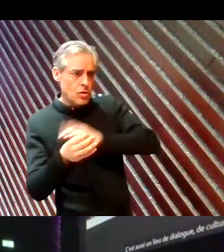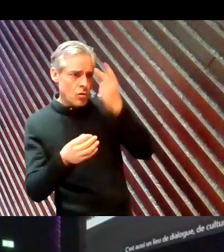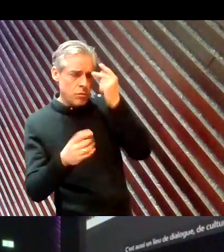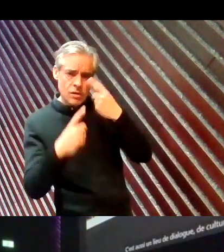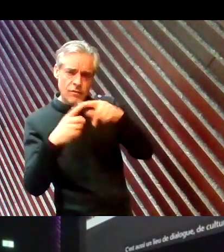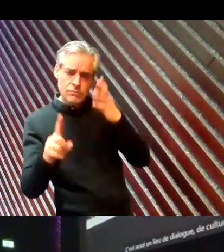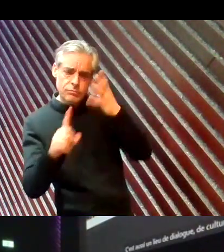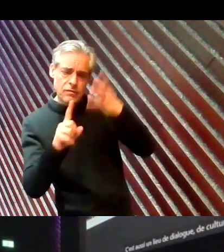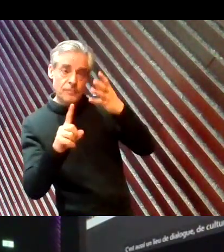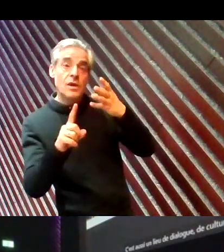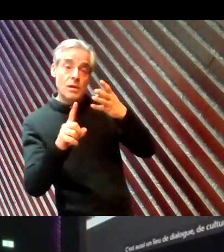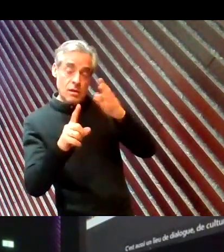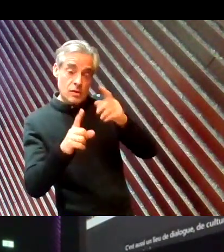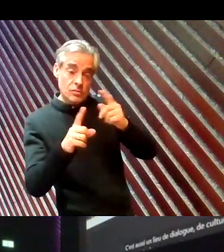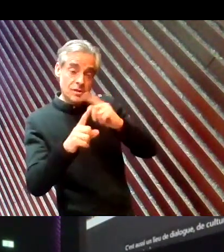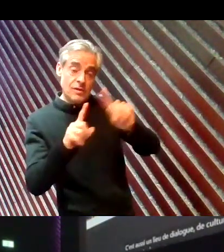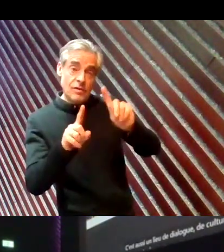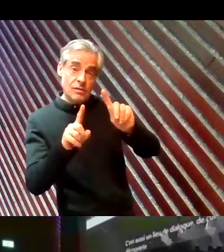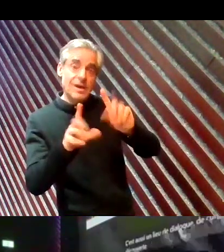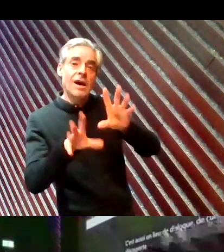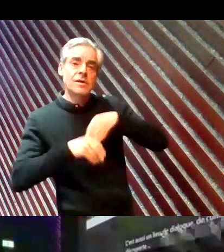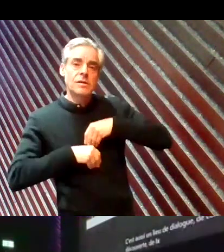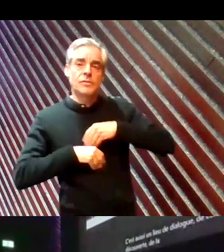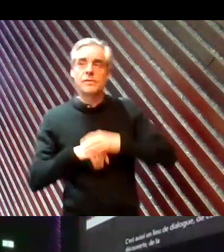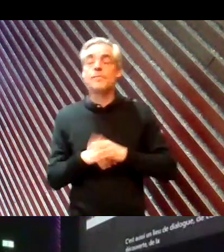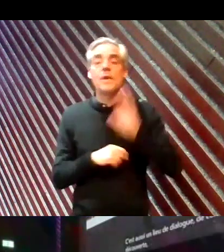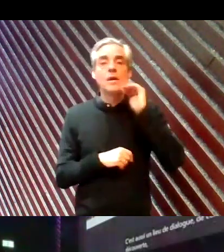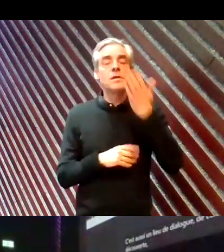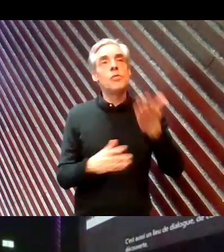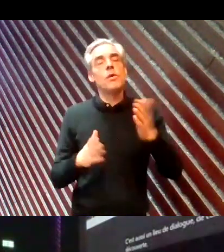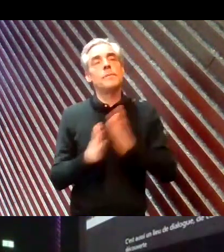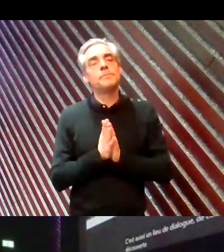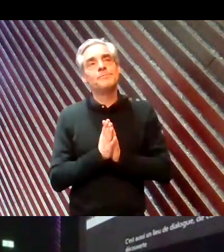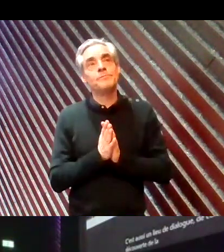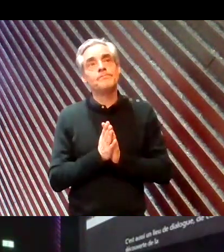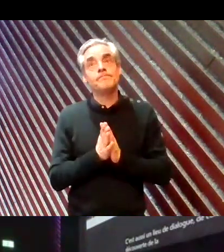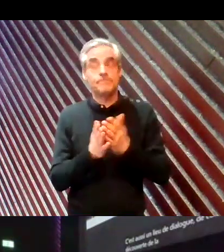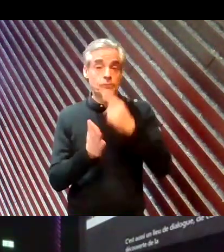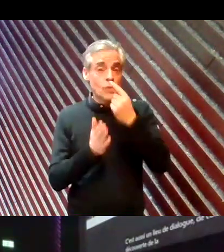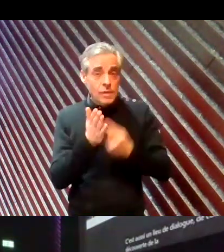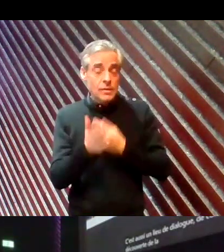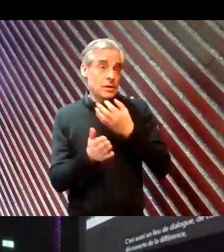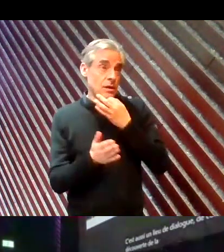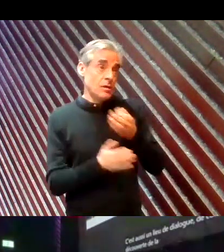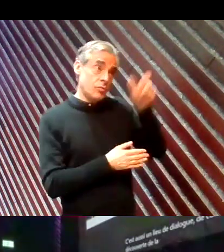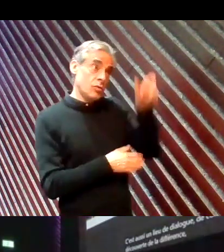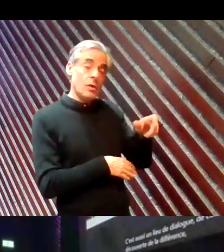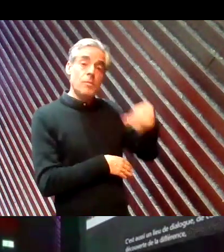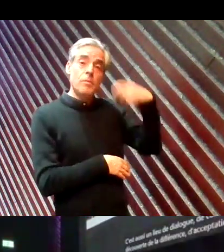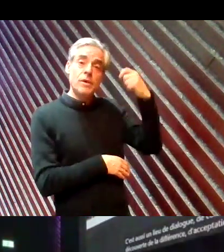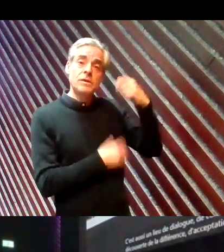et donc d'acceptation de cette différence. C'est pourquoi je vous le redis au nom du président